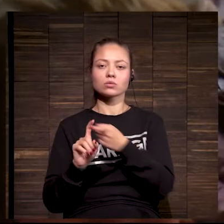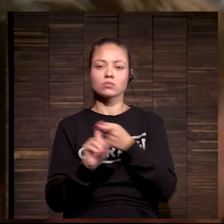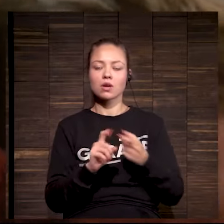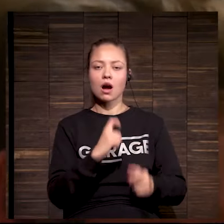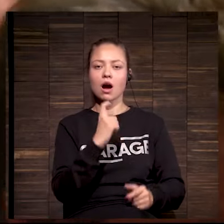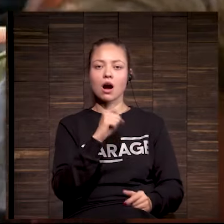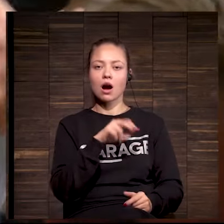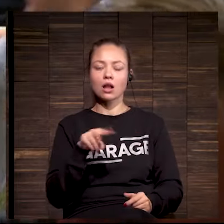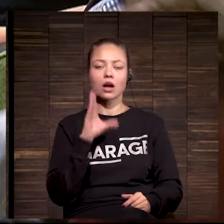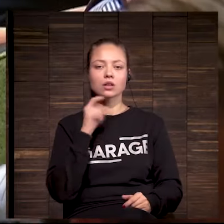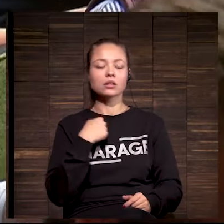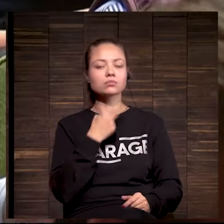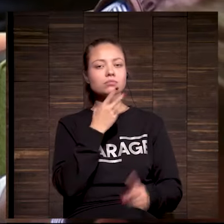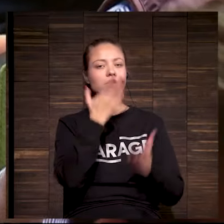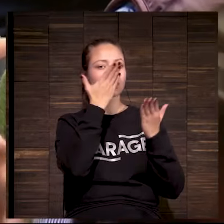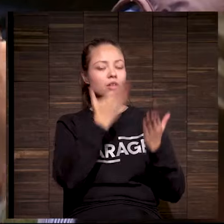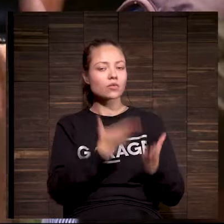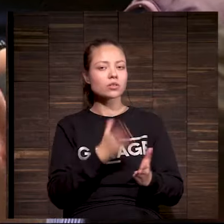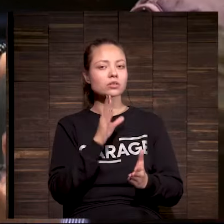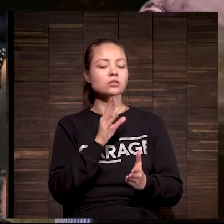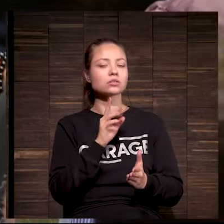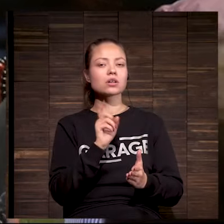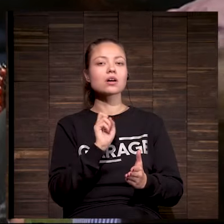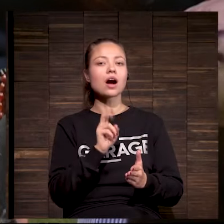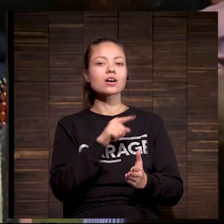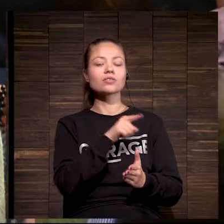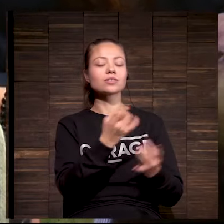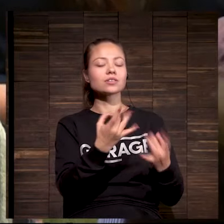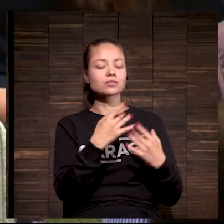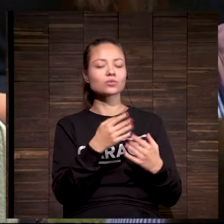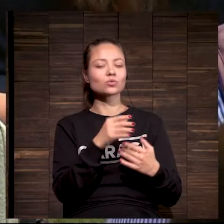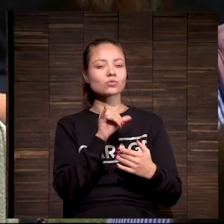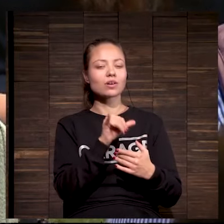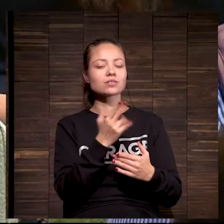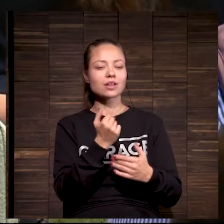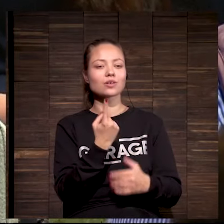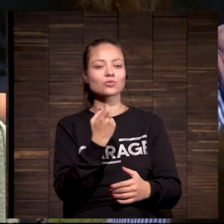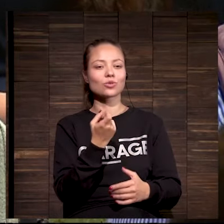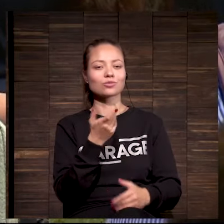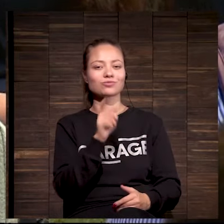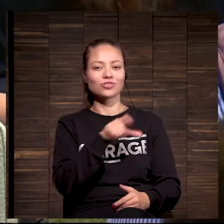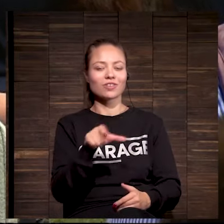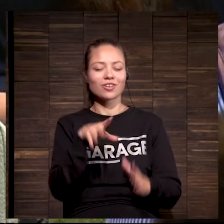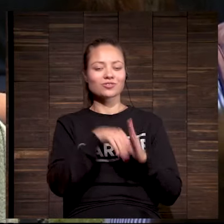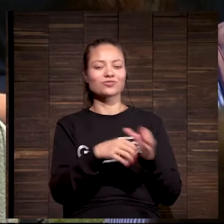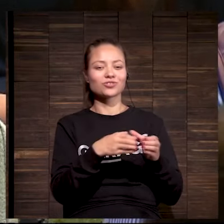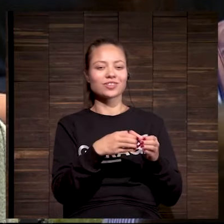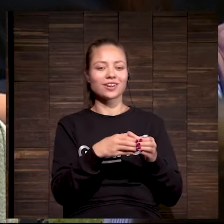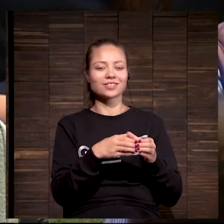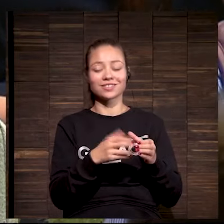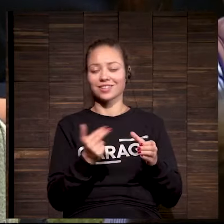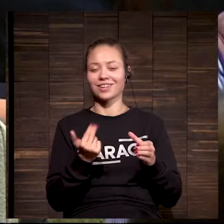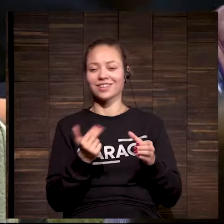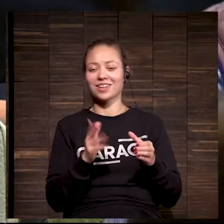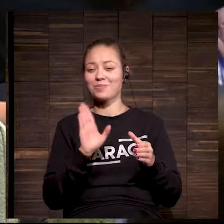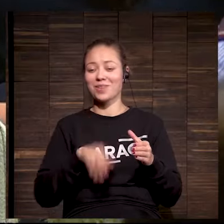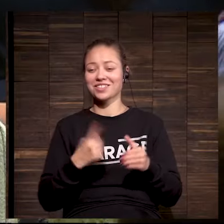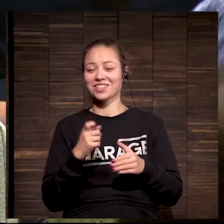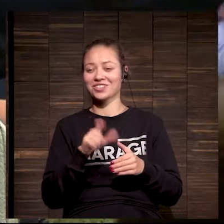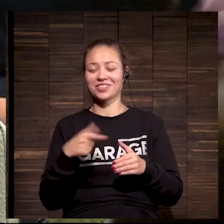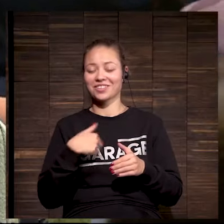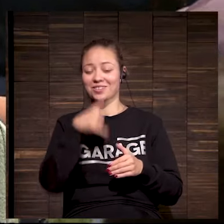смотрела на вас как вы рассказывали об этом у вас до 100 человек ждать и я помогу да без ста человек я и